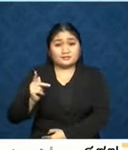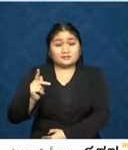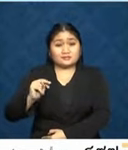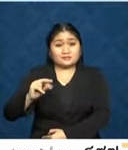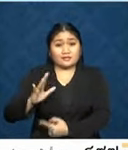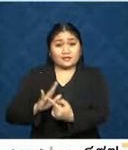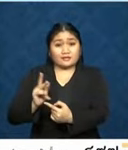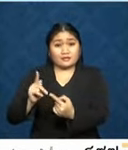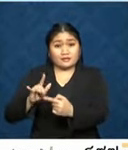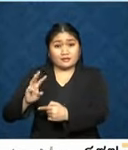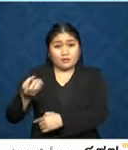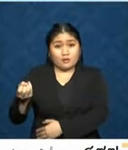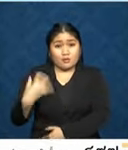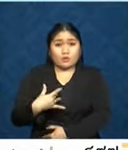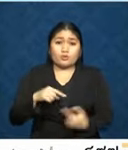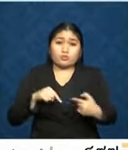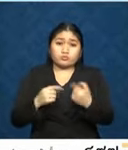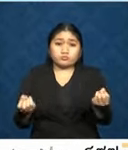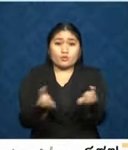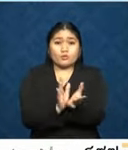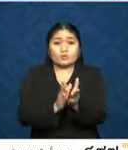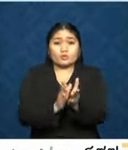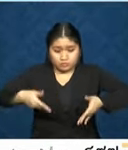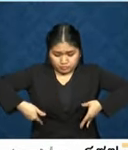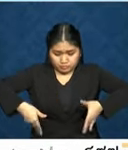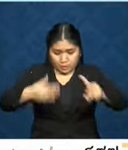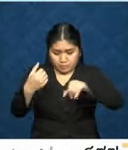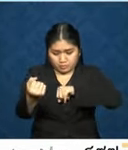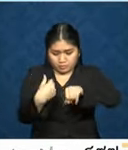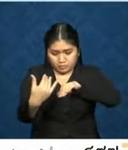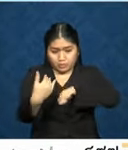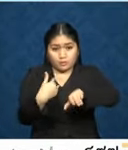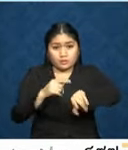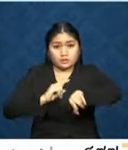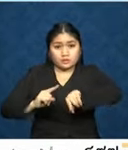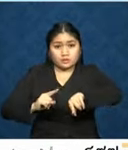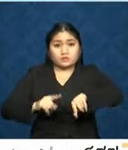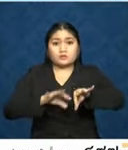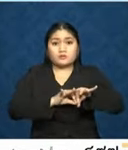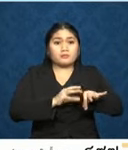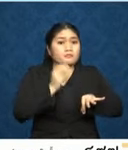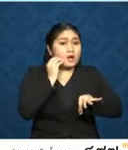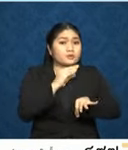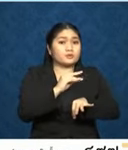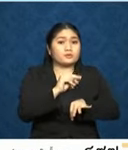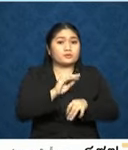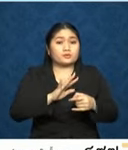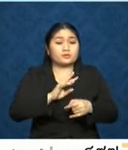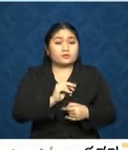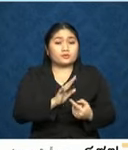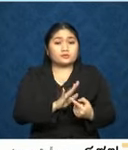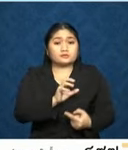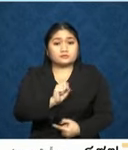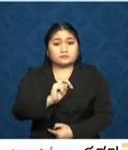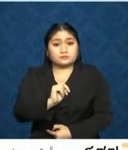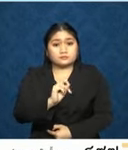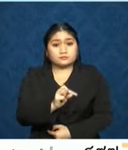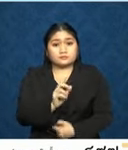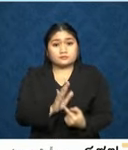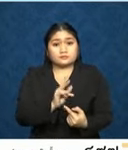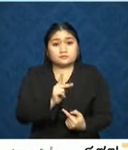เลยนะครับเดือดร้อนในการเดินทางสัญจรนะครับเส้นทางจากบ้านนนแสนแก้วตำบลร่องจิกถึงบ้าน